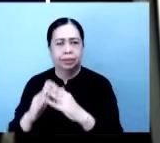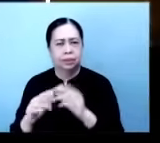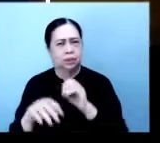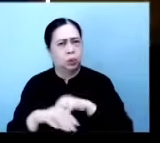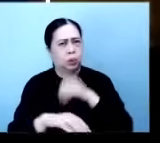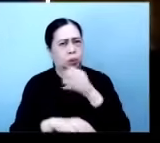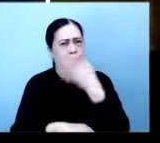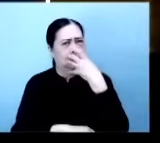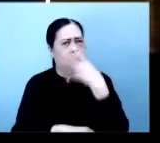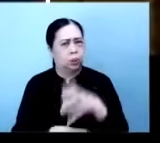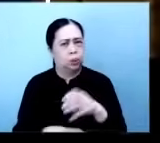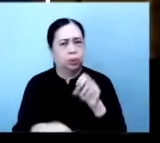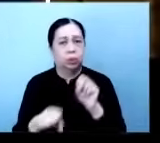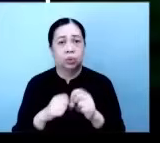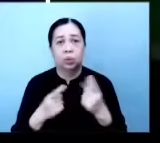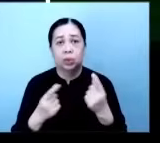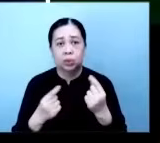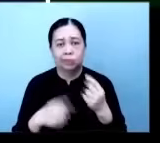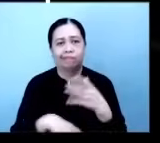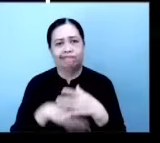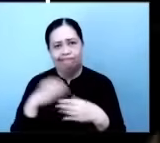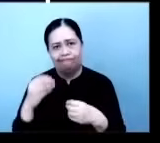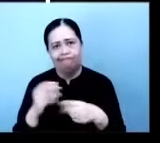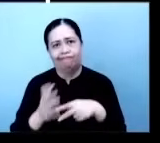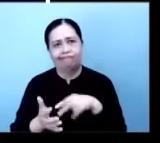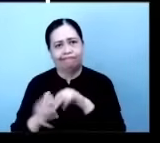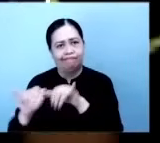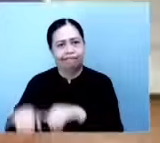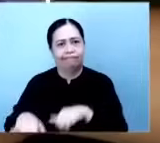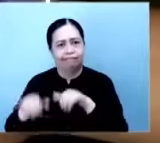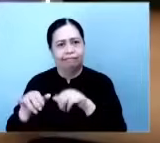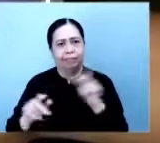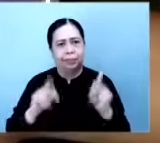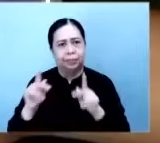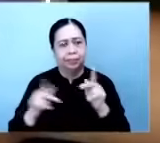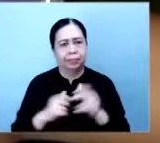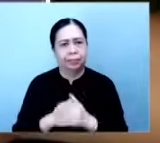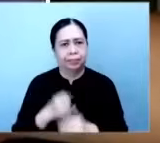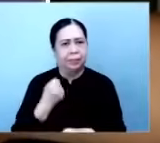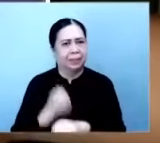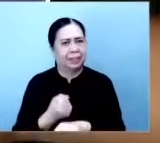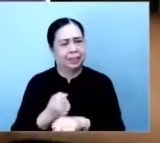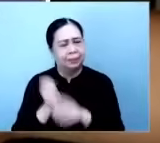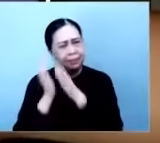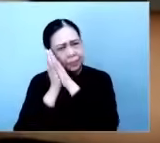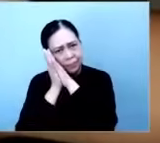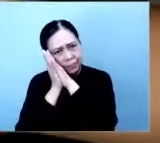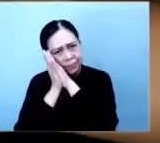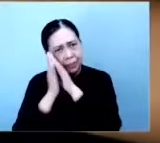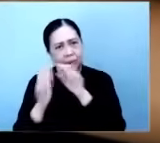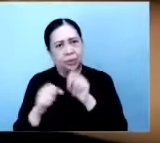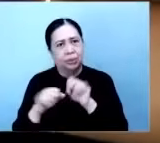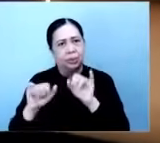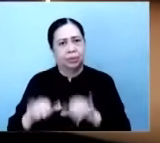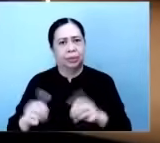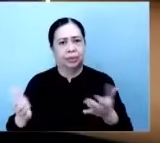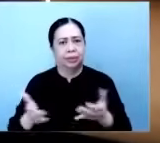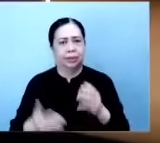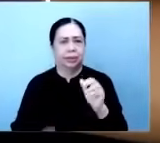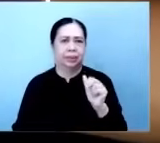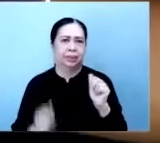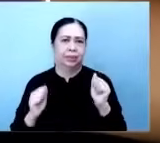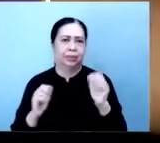ngayon, kaya sa labas na muna tumambay ang mga apektadong residente. Mahirap matulog eh. Kaya nagpapalamig man lang dito sa